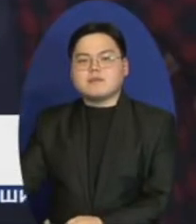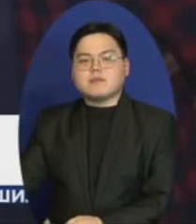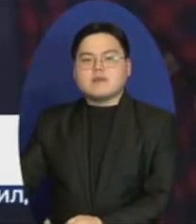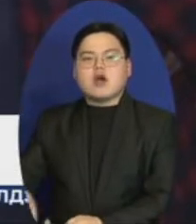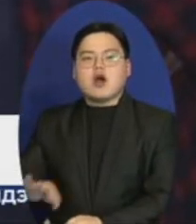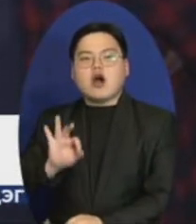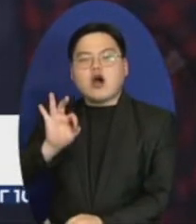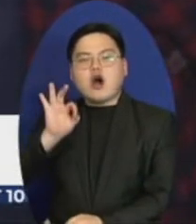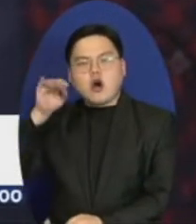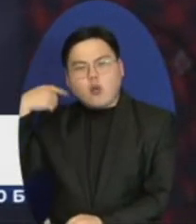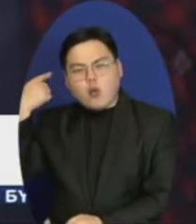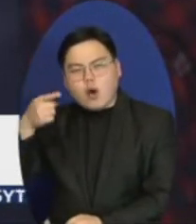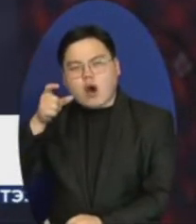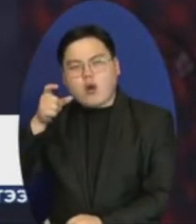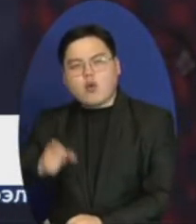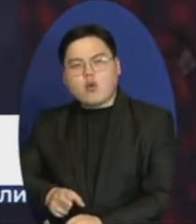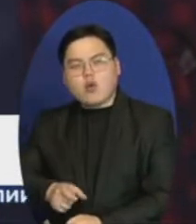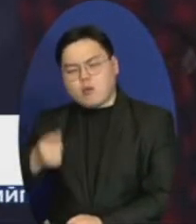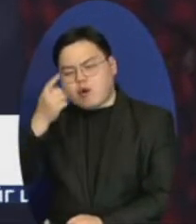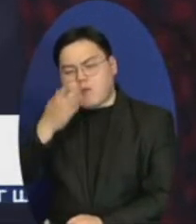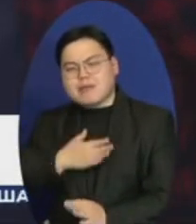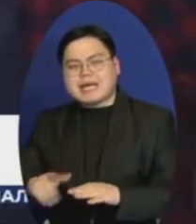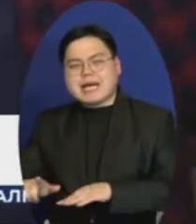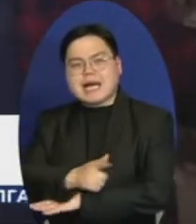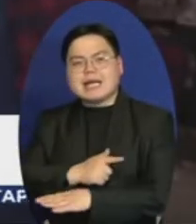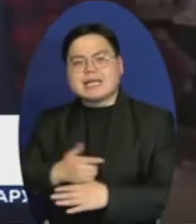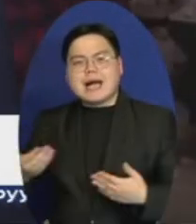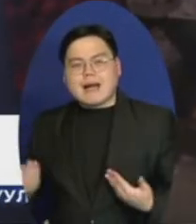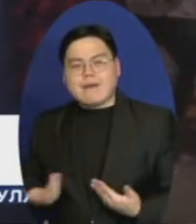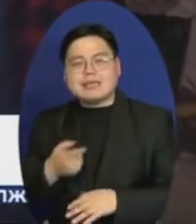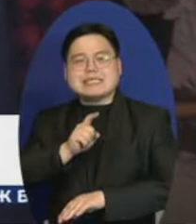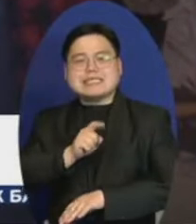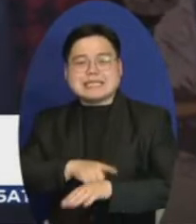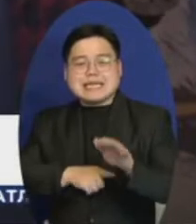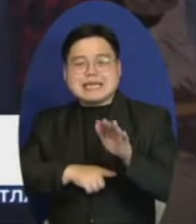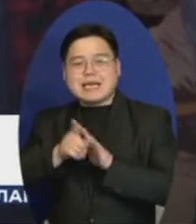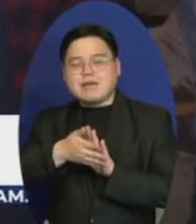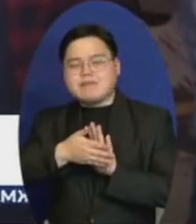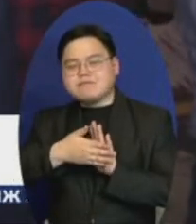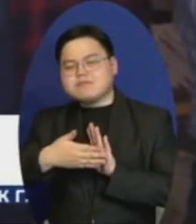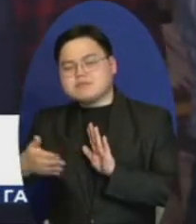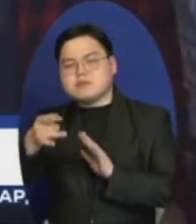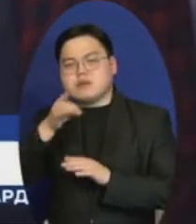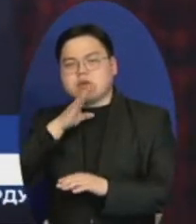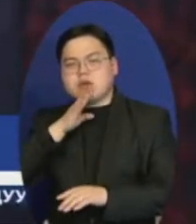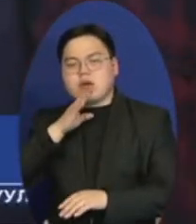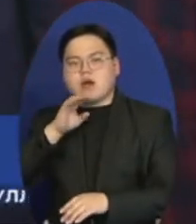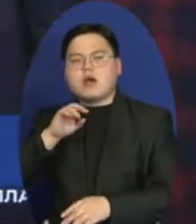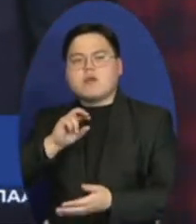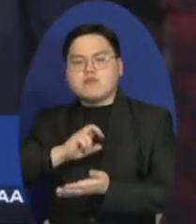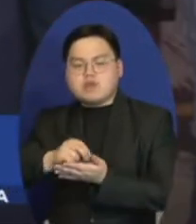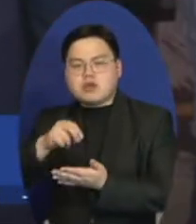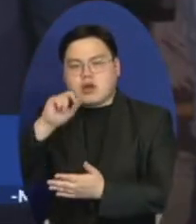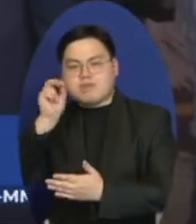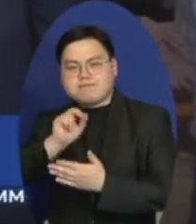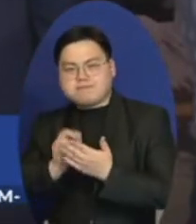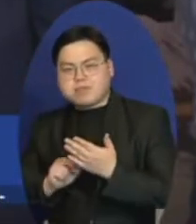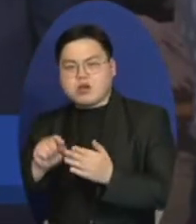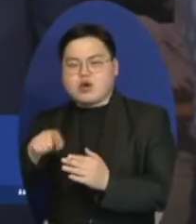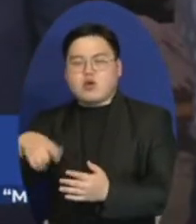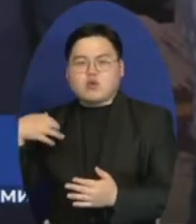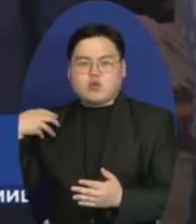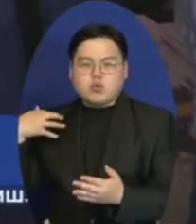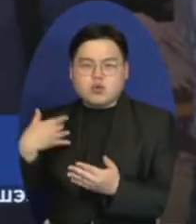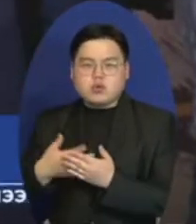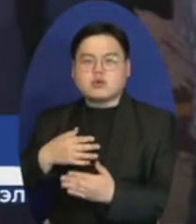хүн Монгол нутагт үүсэл бий болсон цагаас эхлээд л өнөөдөр одоо дунд зууны эртний бичиг үсэгтэй болох үе хүртлээ